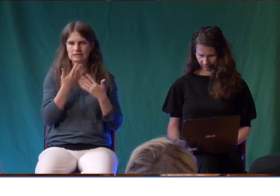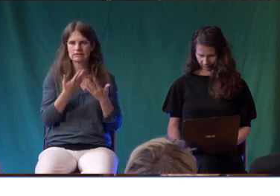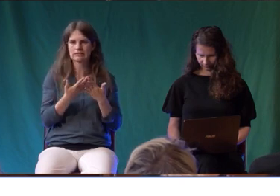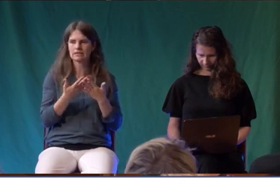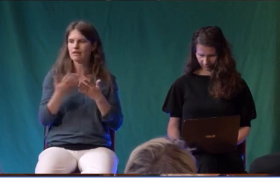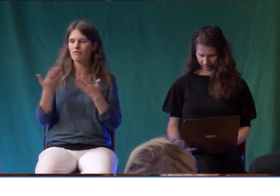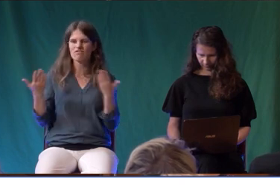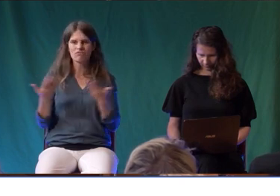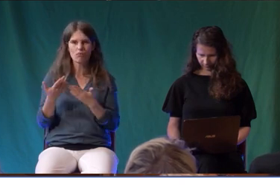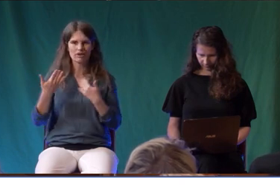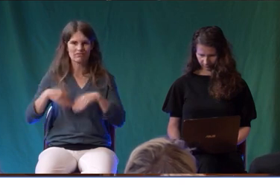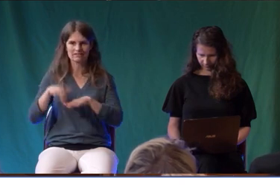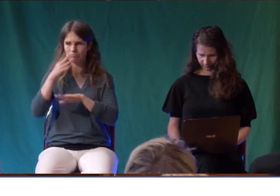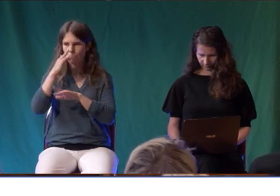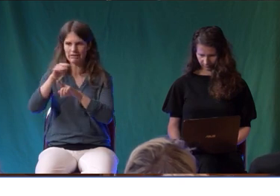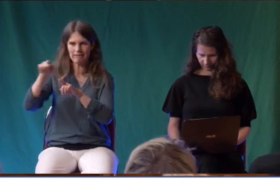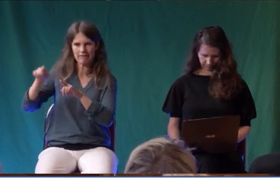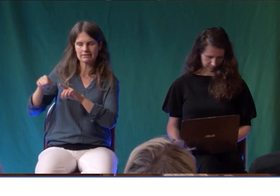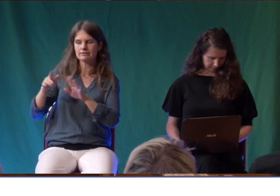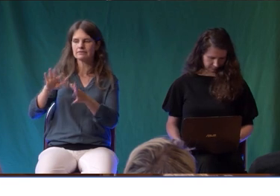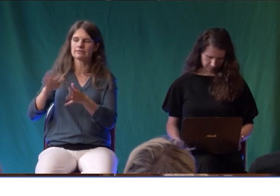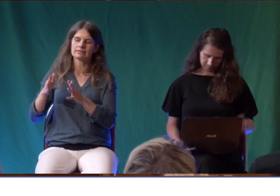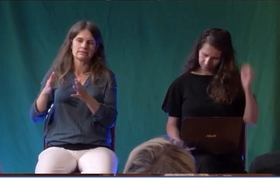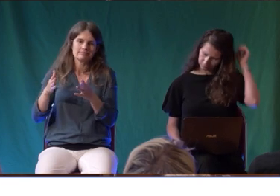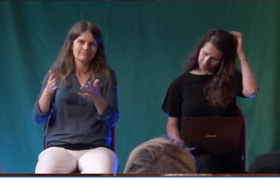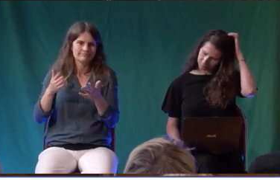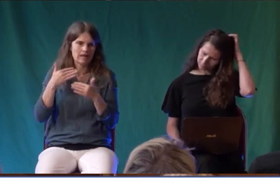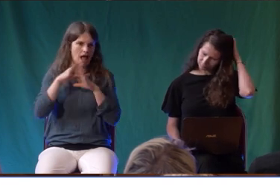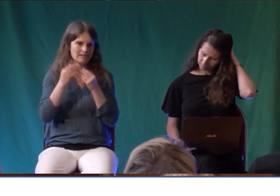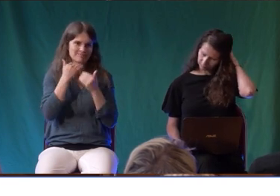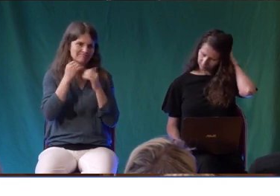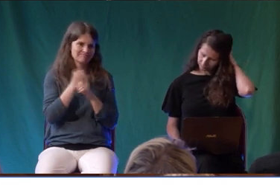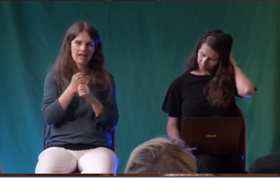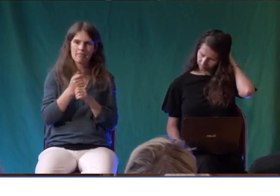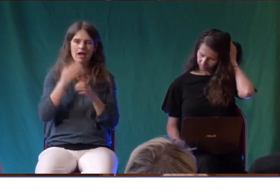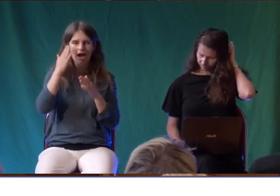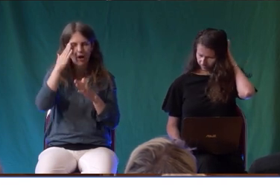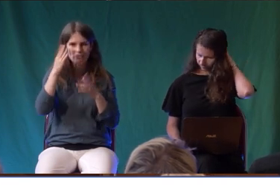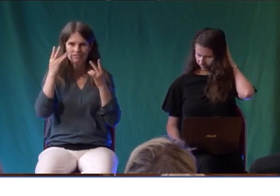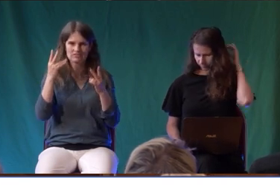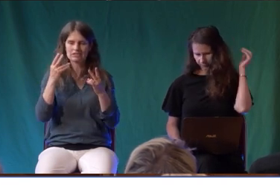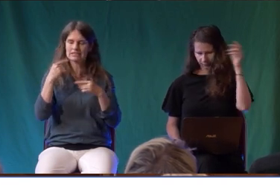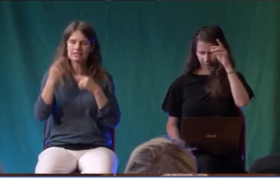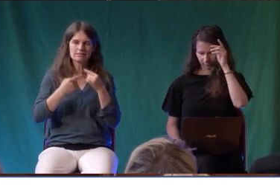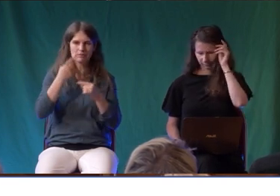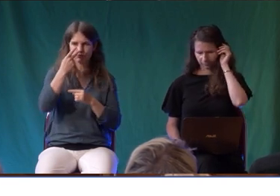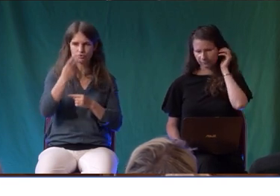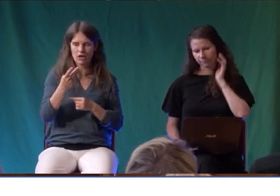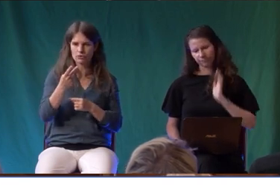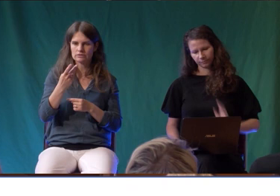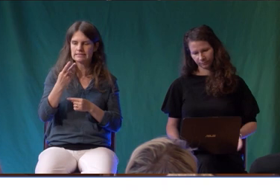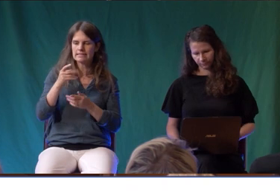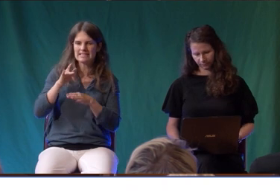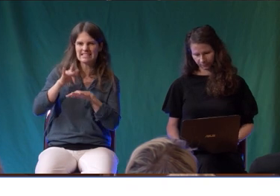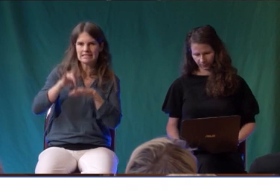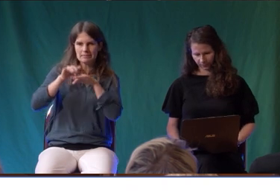da möchte ich kurz hinterherschieben dass da auch so eine Erkenntnis war dass es eigentlich erstmal um Sensibilisierung geht Ehemann anfängt ans Arbeiten zu kommen